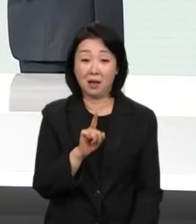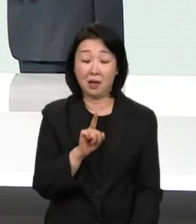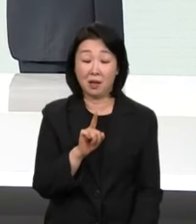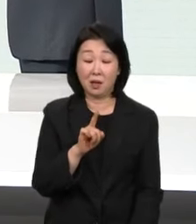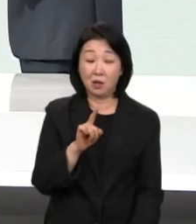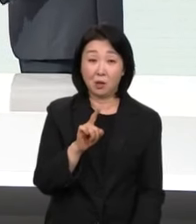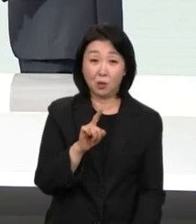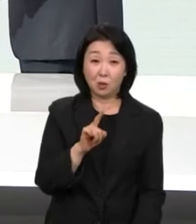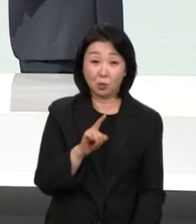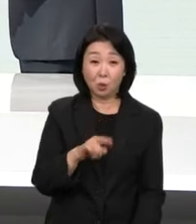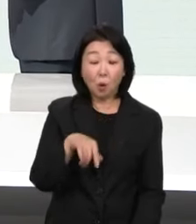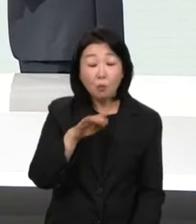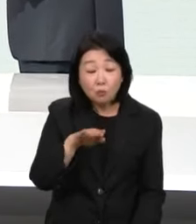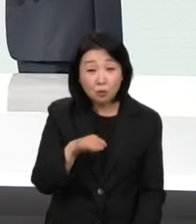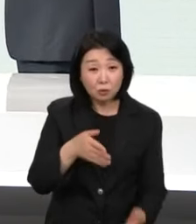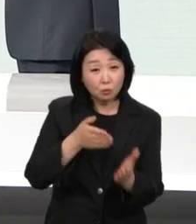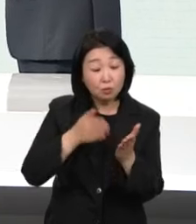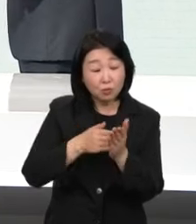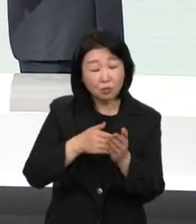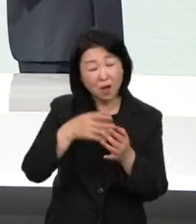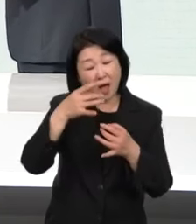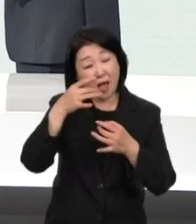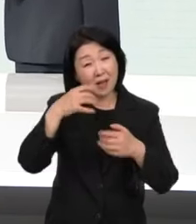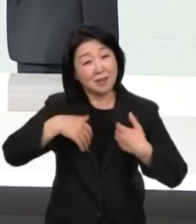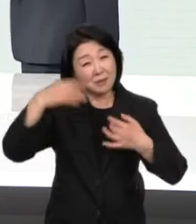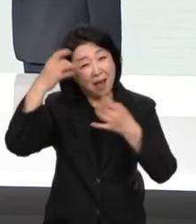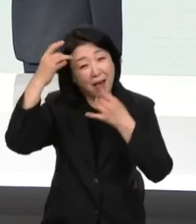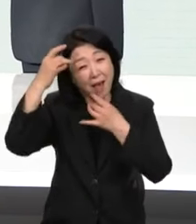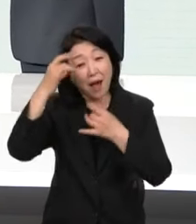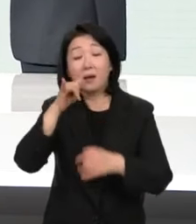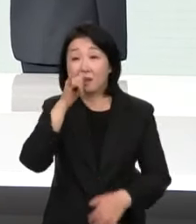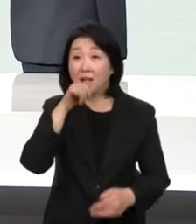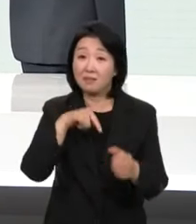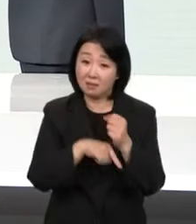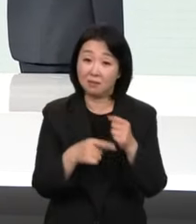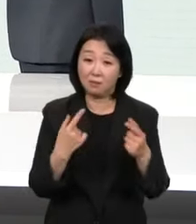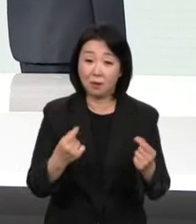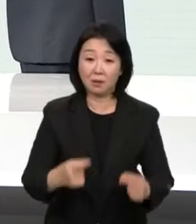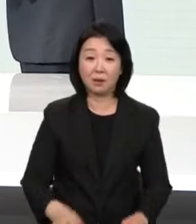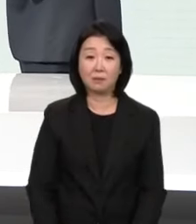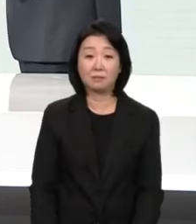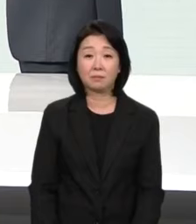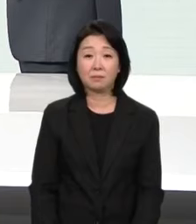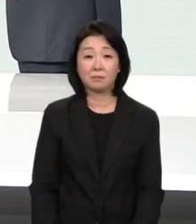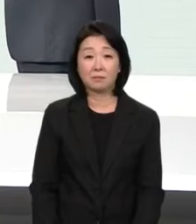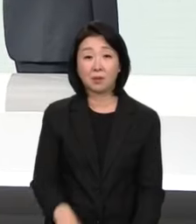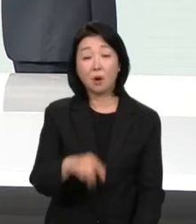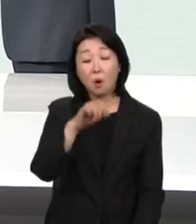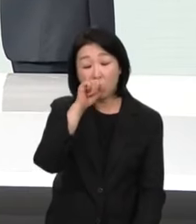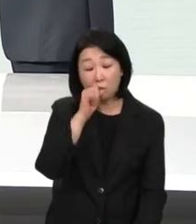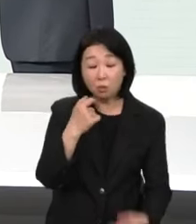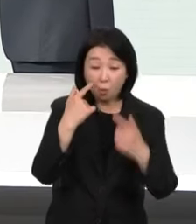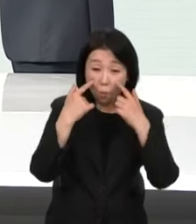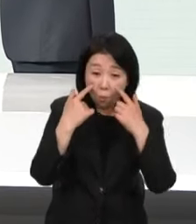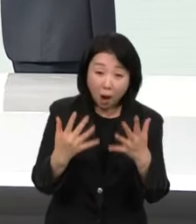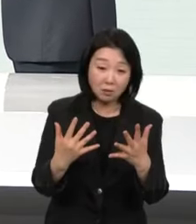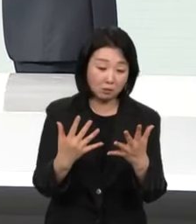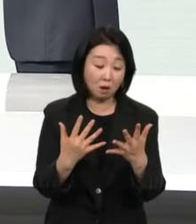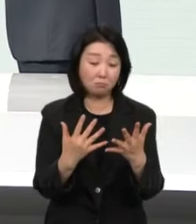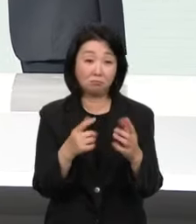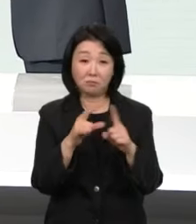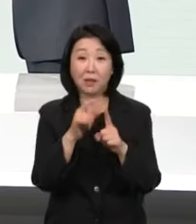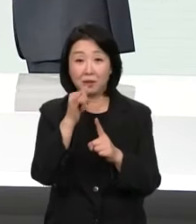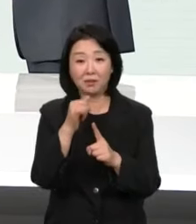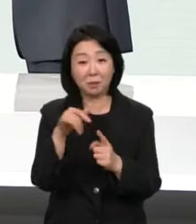돌비뉴스 재밌어 죽겠는데? 네. 돌비뉴스 죽이네. 자, 이렇게 쓰는 뜻인 것이죠. 자, 더 좋은, 더 명확한 용법이 있어서 제가